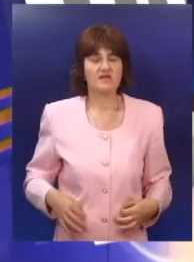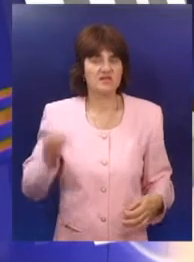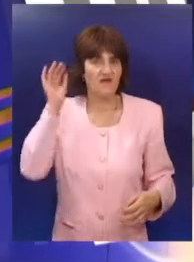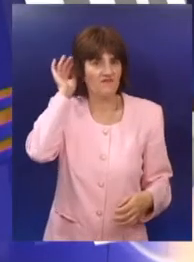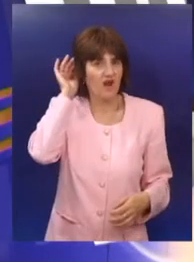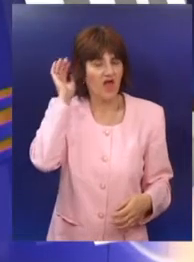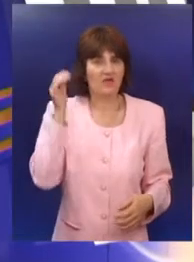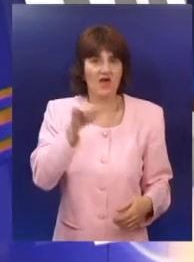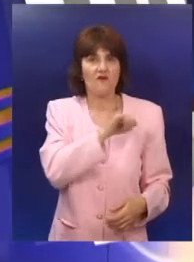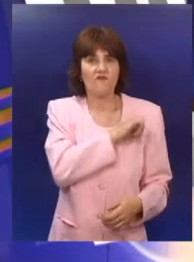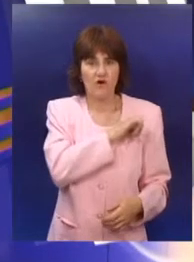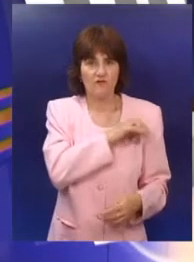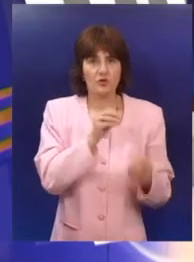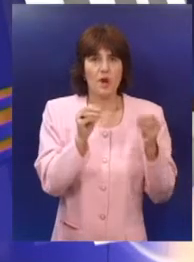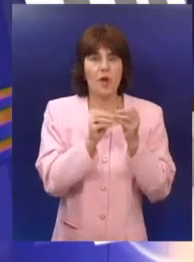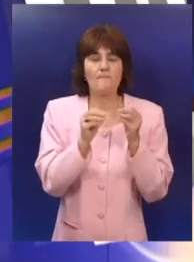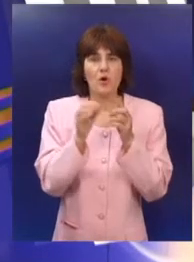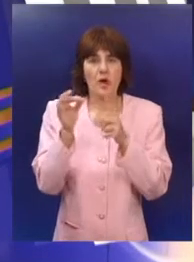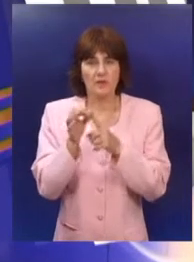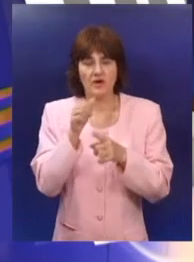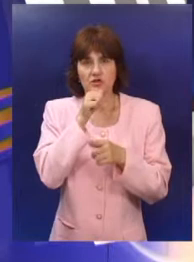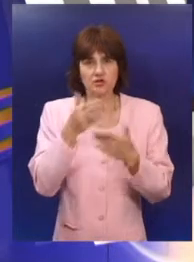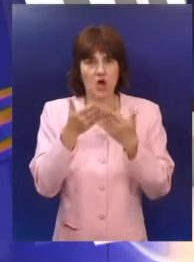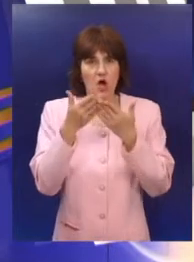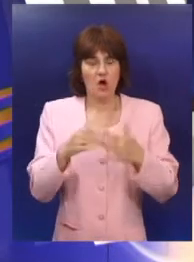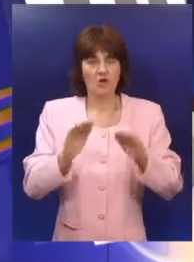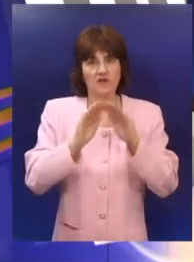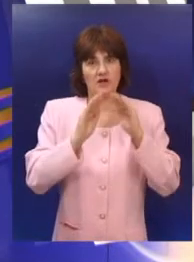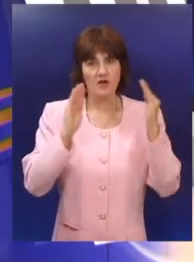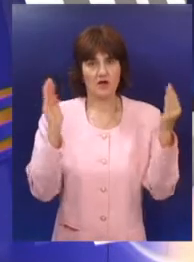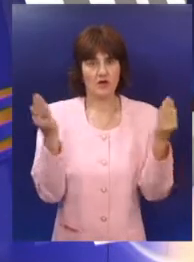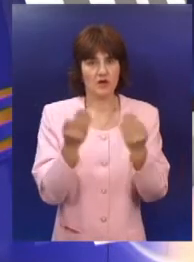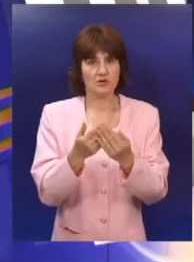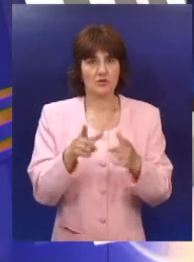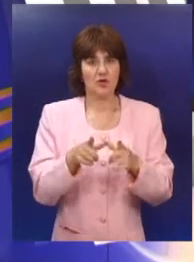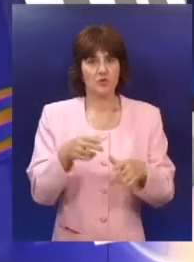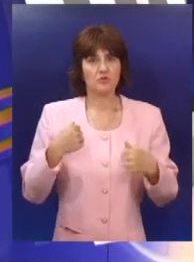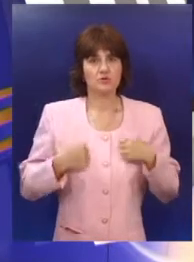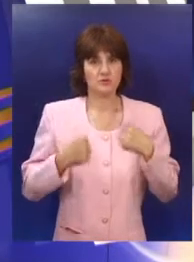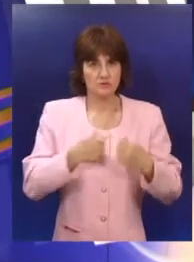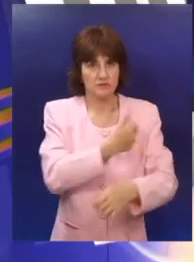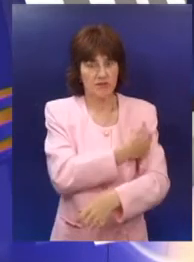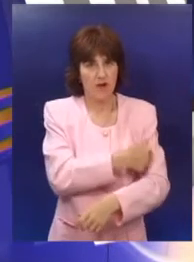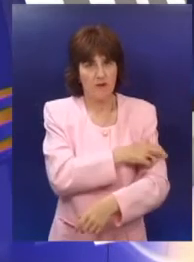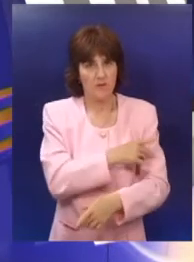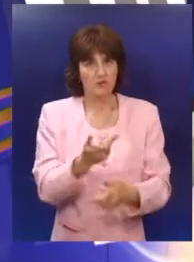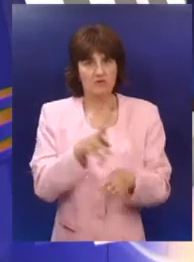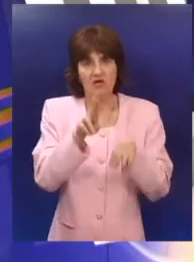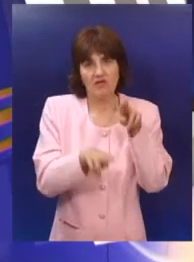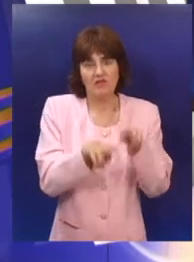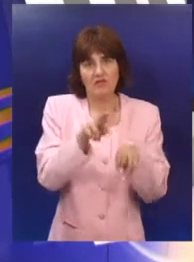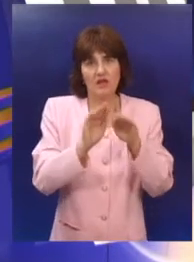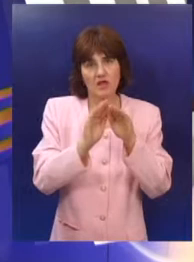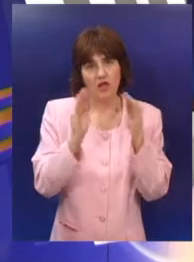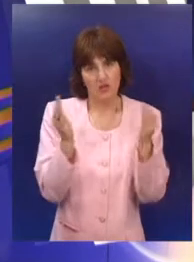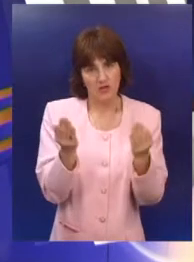Predsednik vlade Vojvodine dr. Bojan Pajtić otvorio je rekonstruisano odeljenje intenzivnog lečenja sa reanimacijom u opštoj bolnici Subotica.